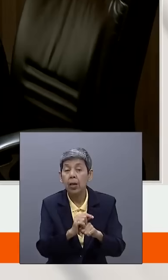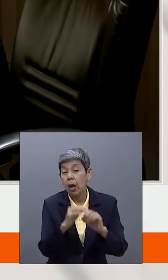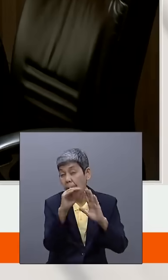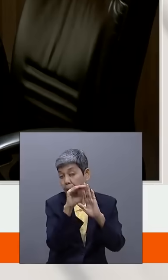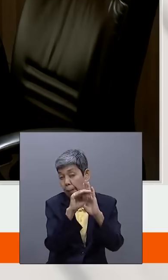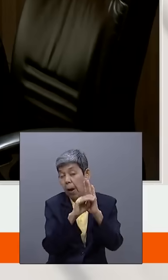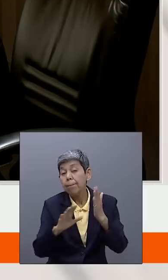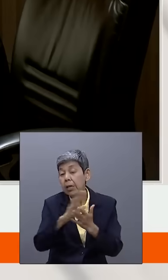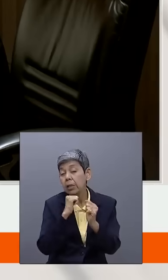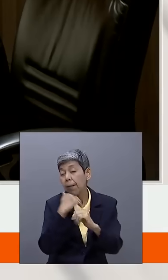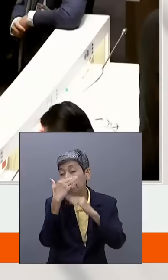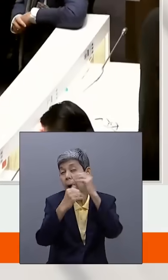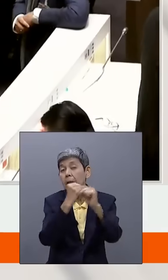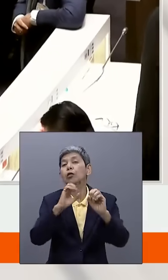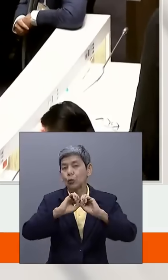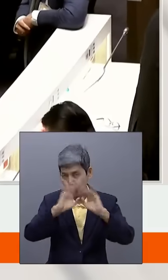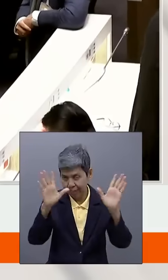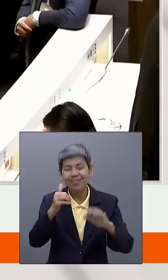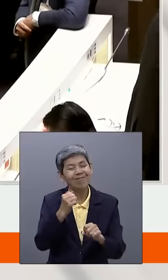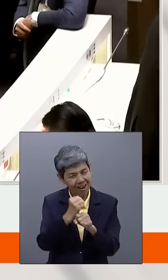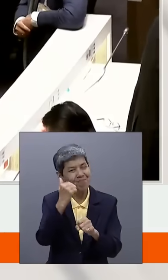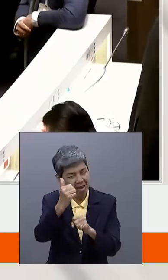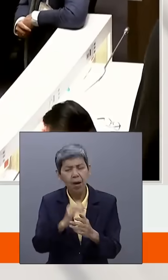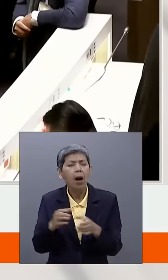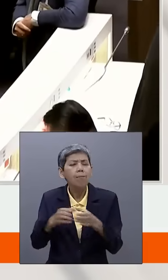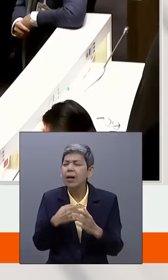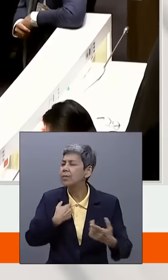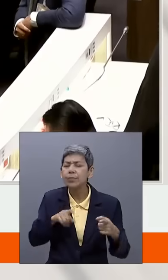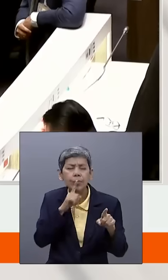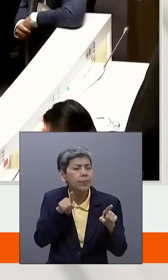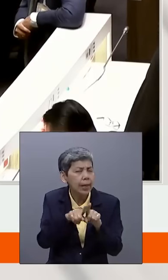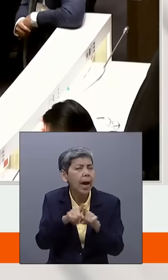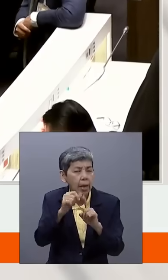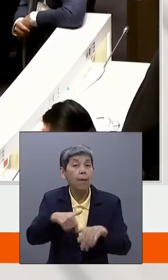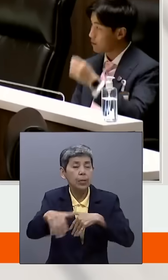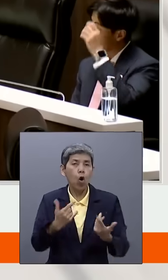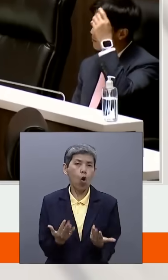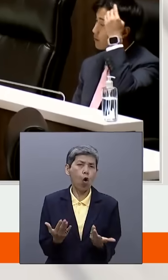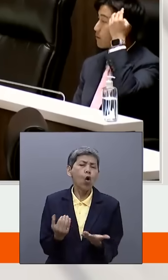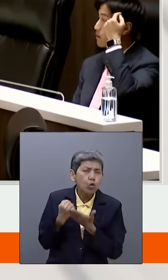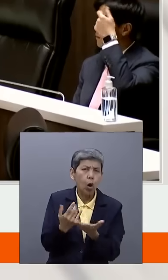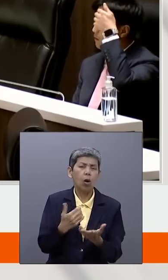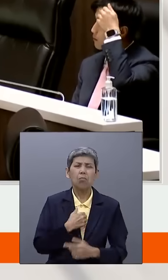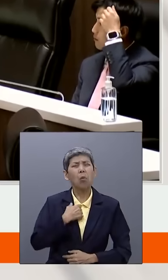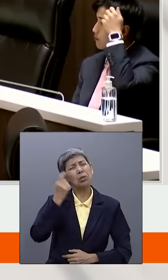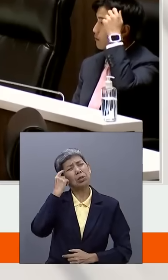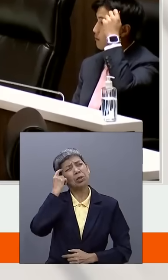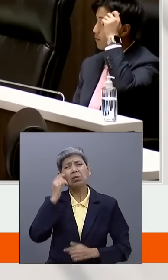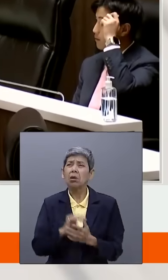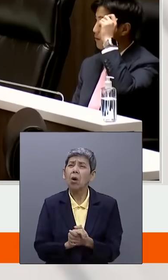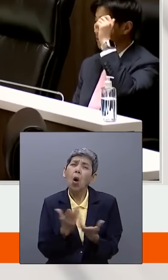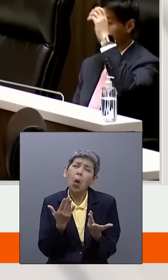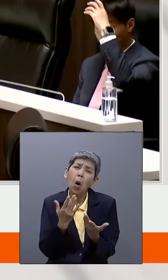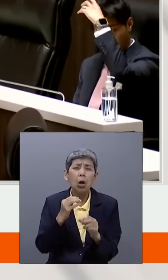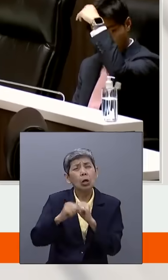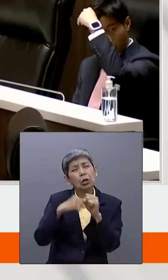ประเทศต้องออกมาแบบนี้เนี่ยมันก็คาดหวังได้แหละไม่ว่าพรรคไหนก็ตามนะครับซึ่งประชาชนรออยู่ผมจริงไม่เห็นด้วยนะครับที่บอกว่ารอไปสิบเ